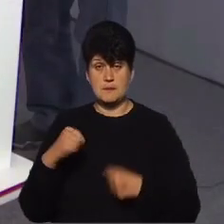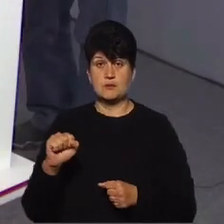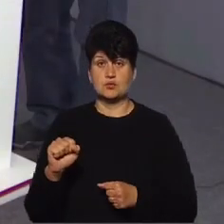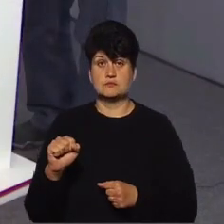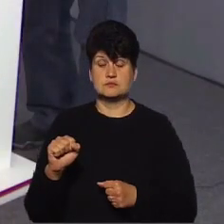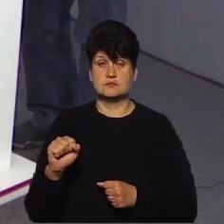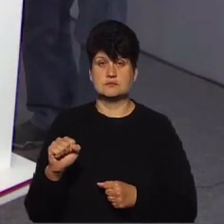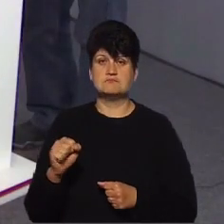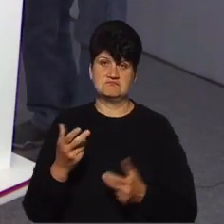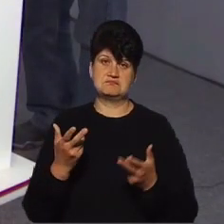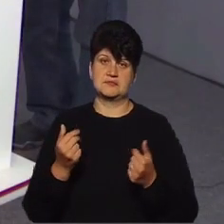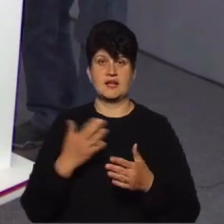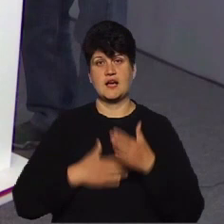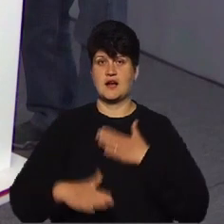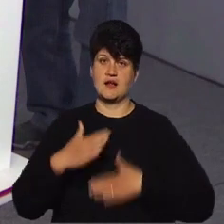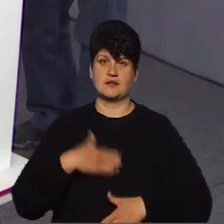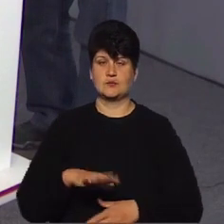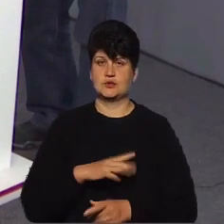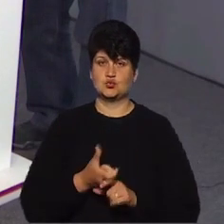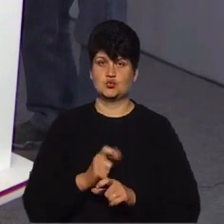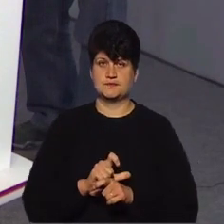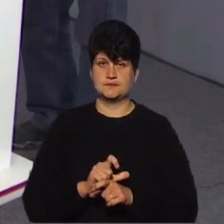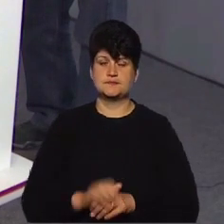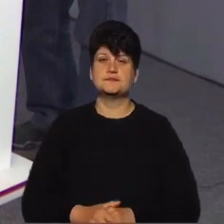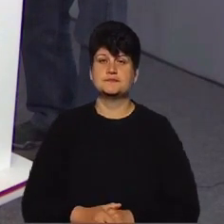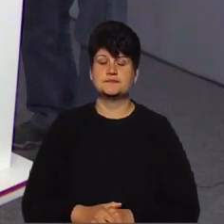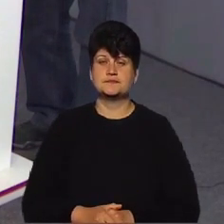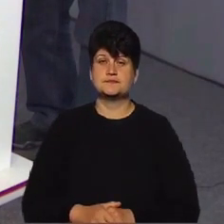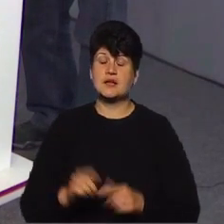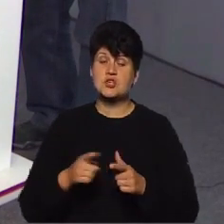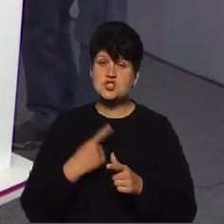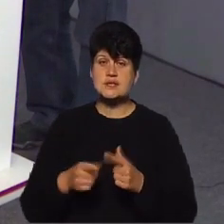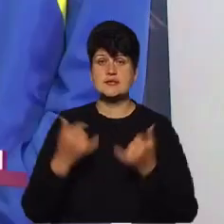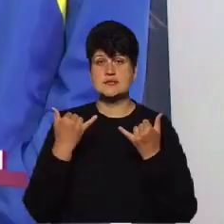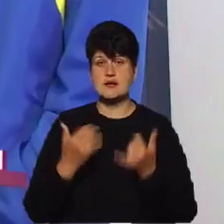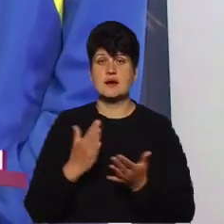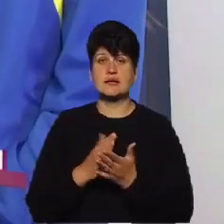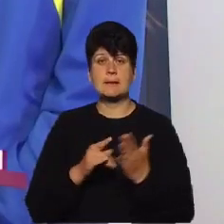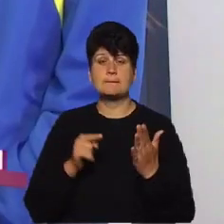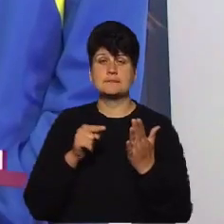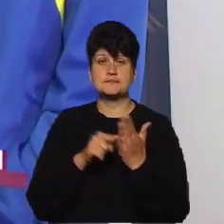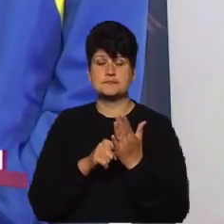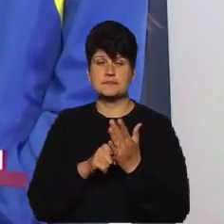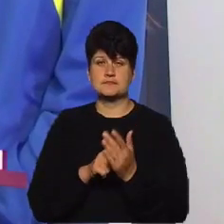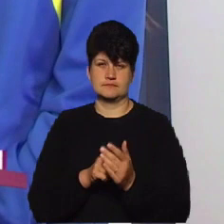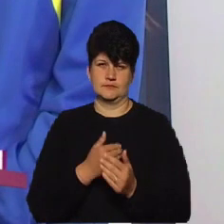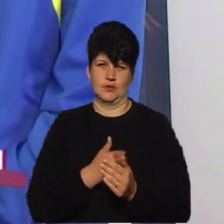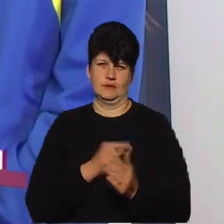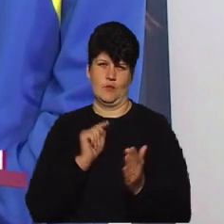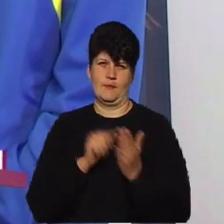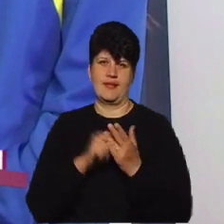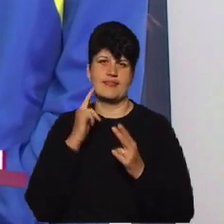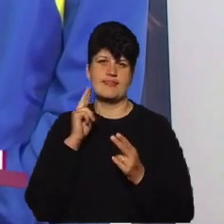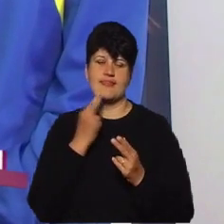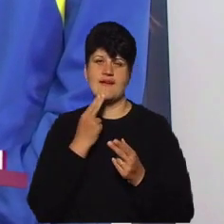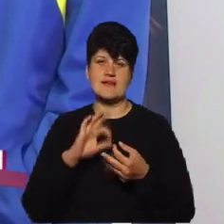Так, дуже рада була. Чи ставиш зараз собі за мету потрапити на дефолімпіаду? Чи є такі плани,